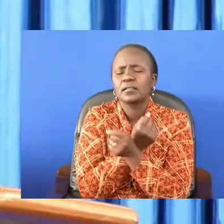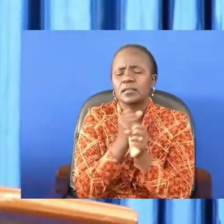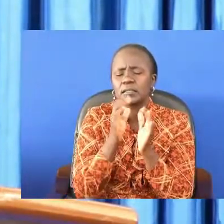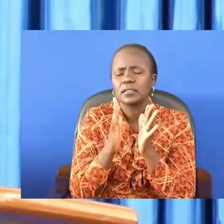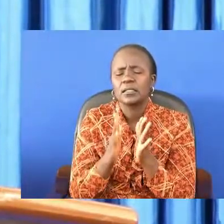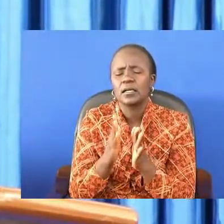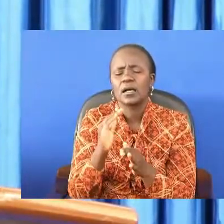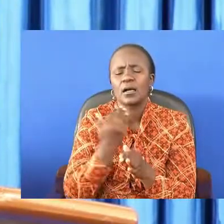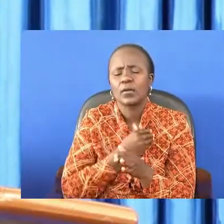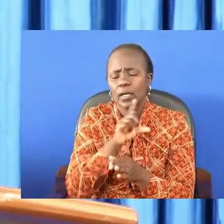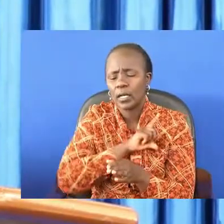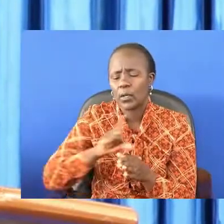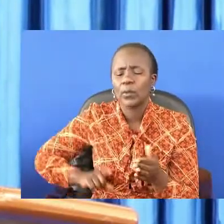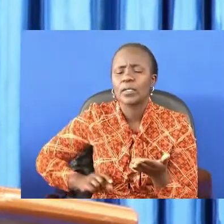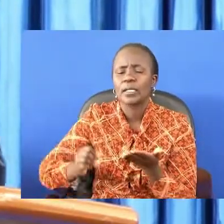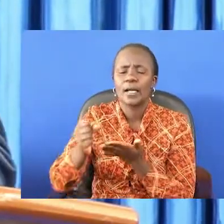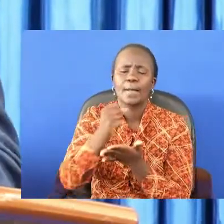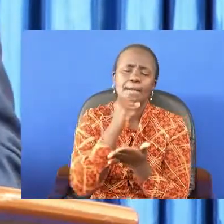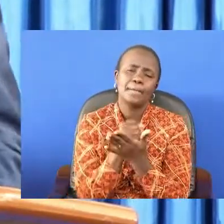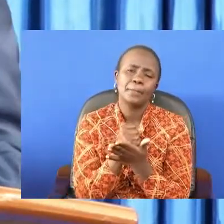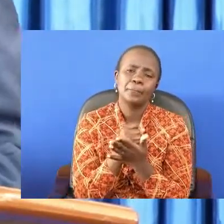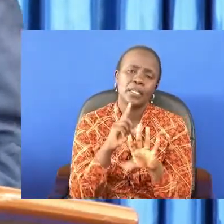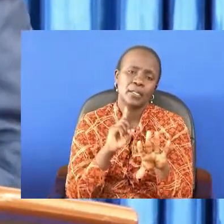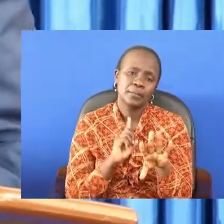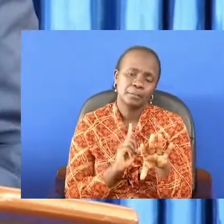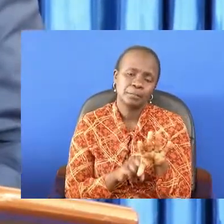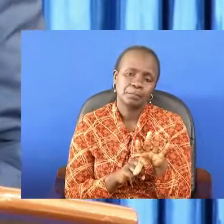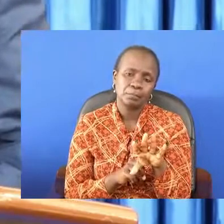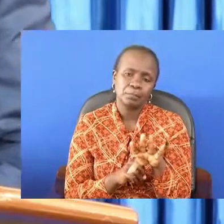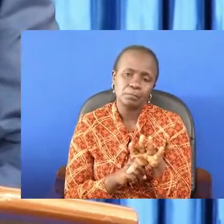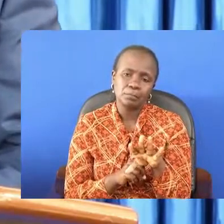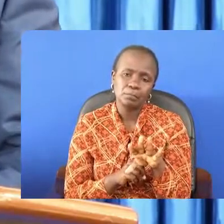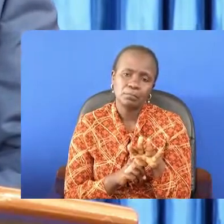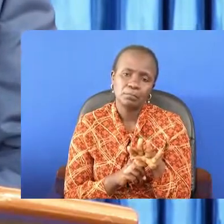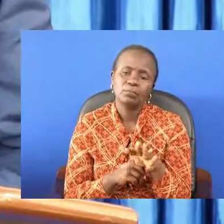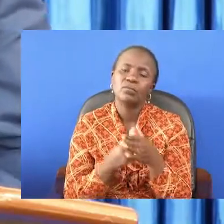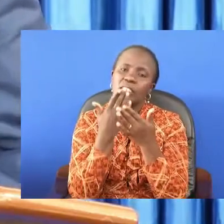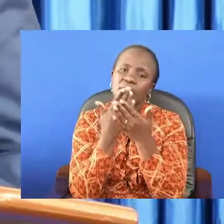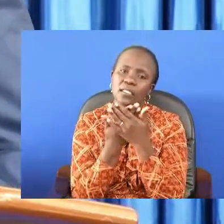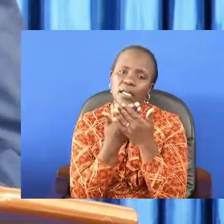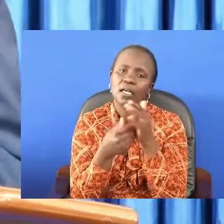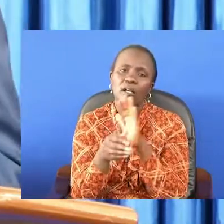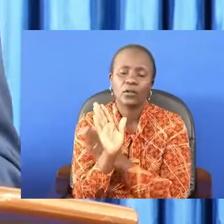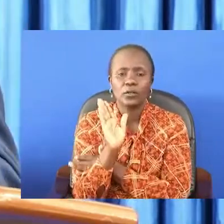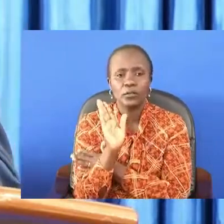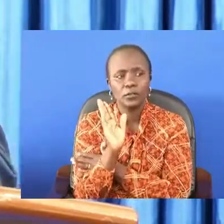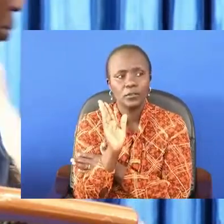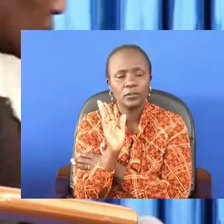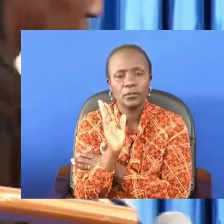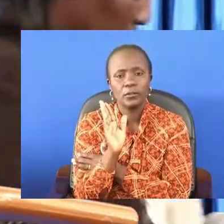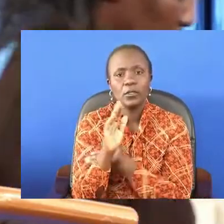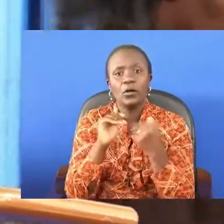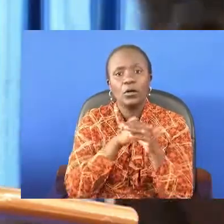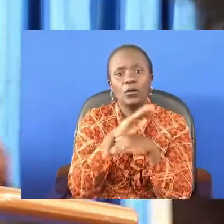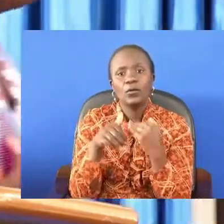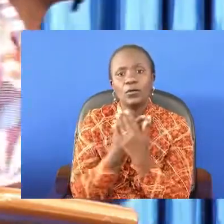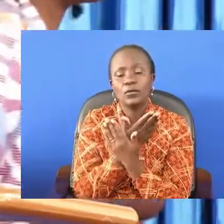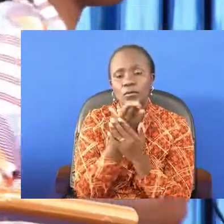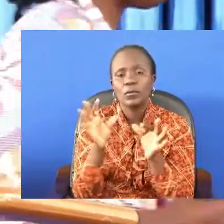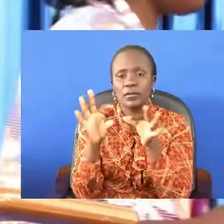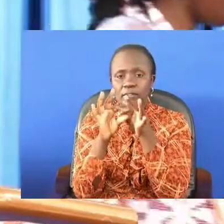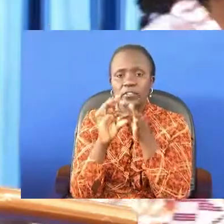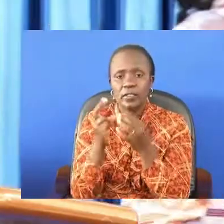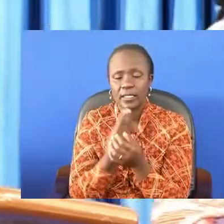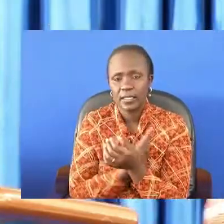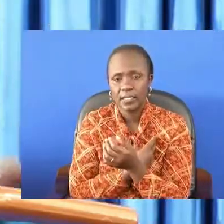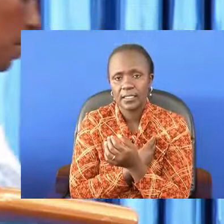Bwana wetu. Amen. Sasa wakati huu tunashukuru Mwenyezi Mungu kwa ninyi wote ambao umeungana